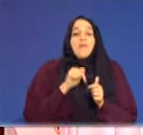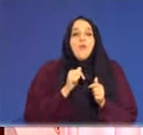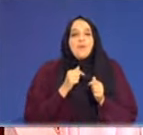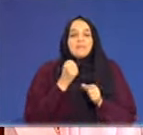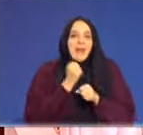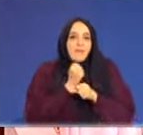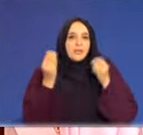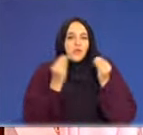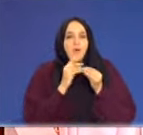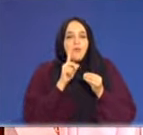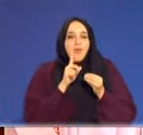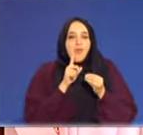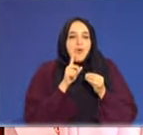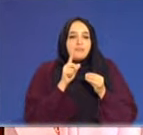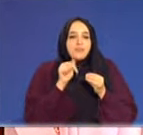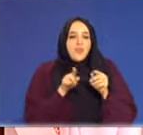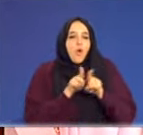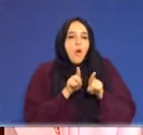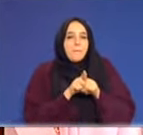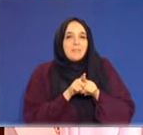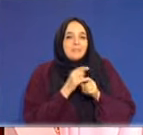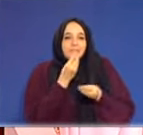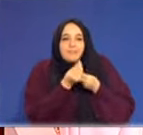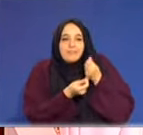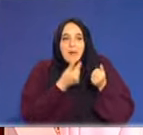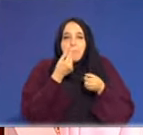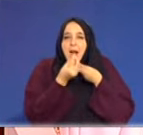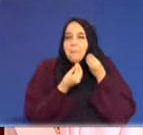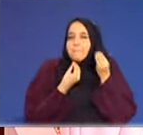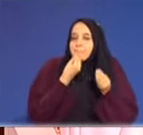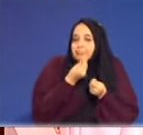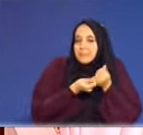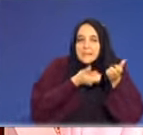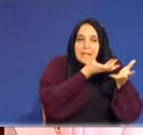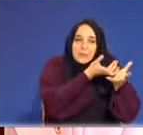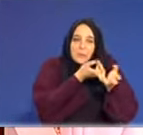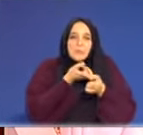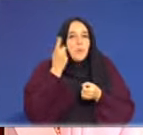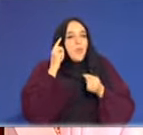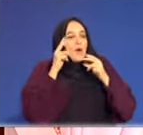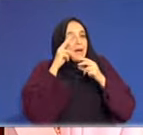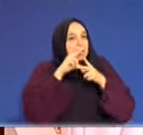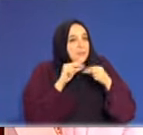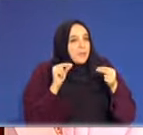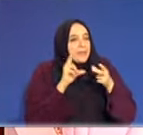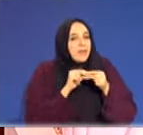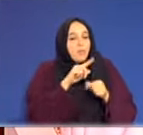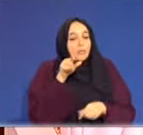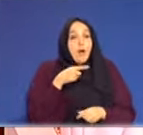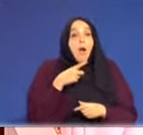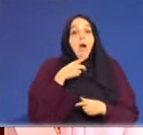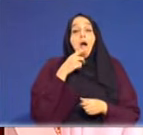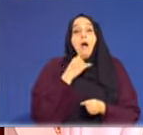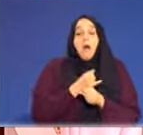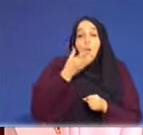القلوب، يخاطبون القلوب ويخاطبون العقول، فيرتدع الجميع ويعود